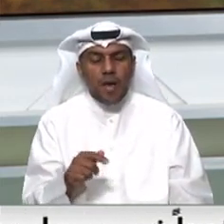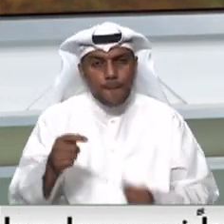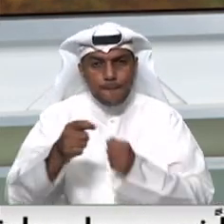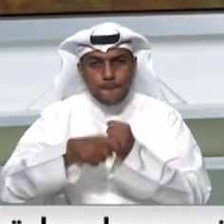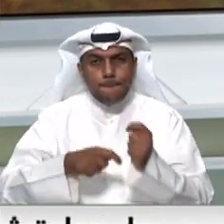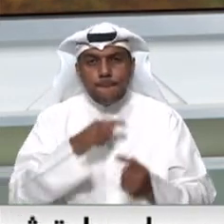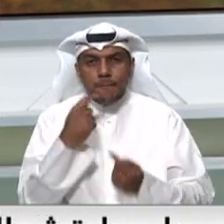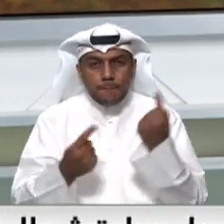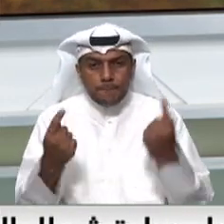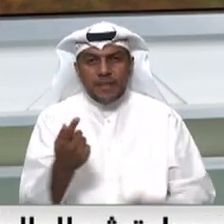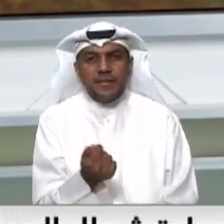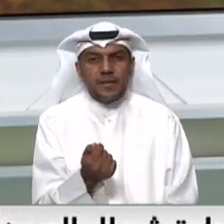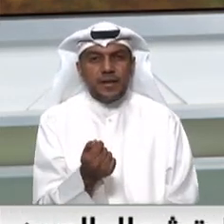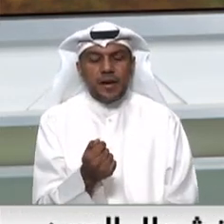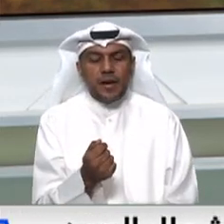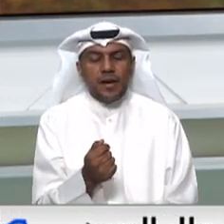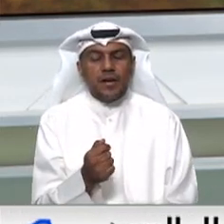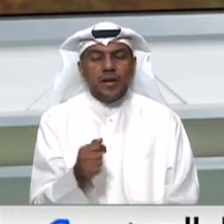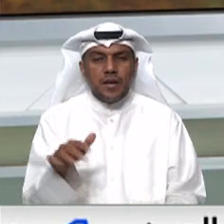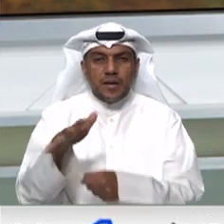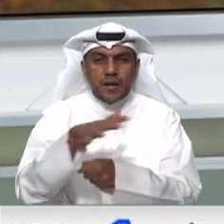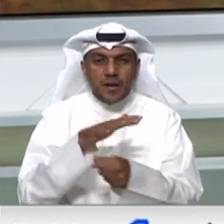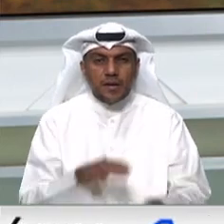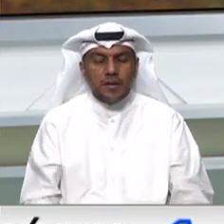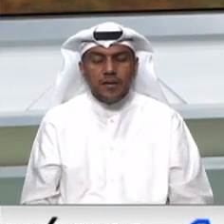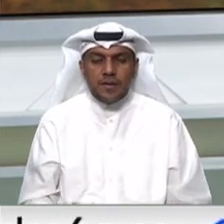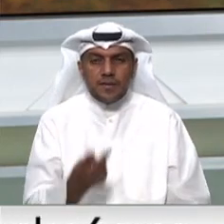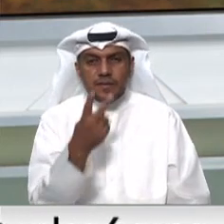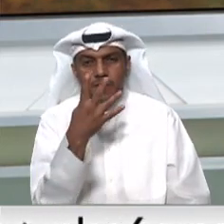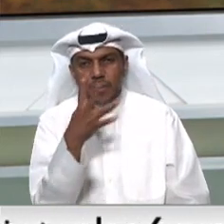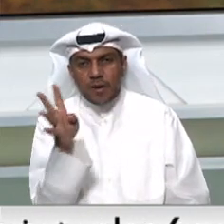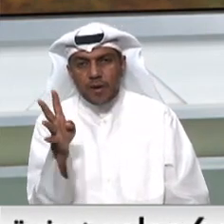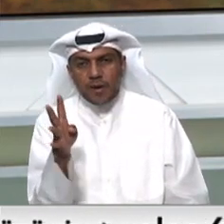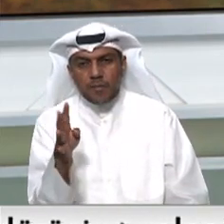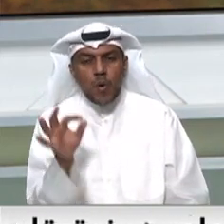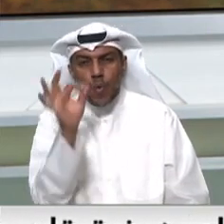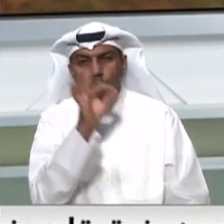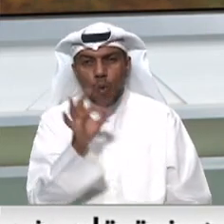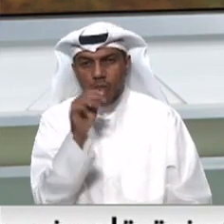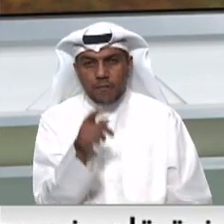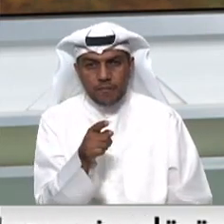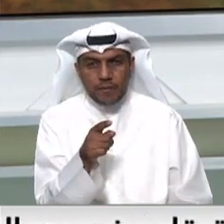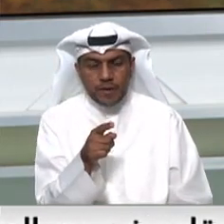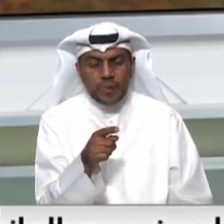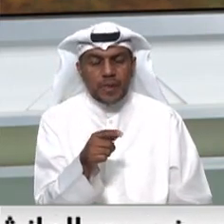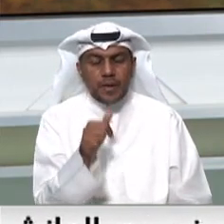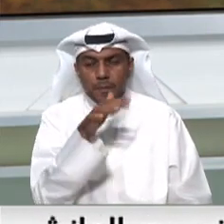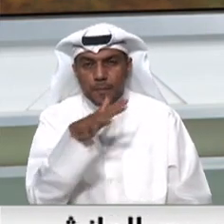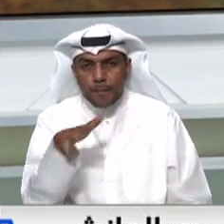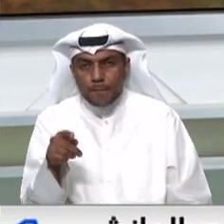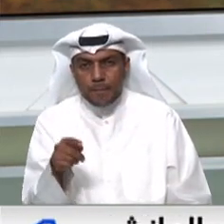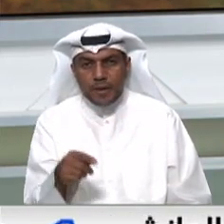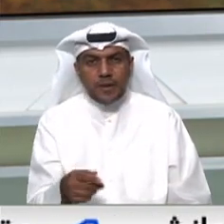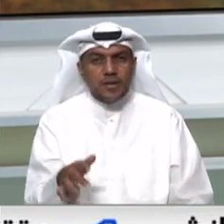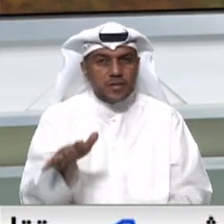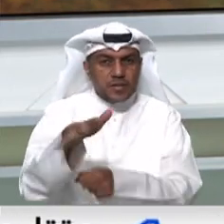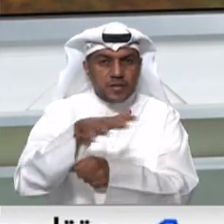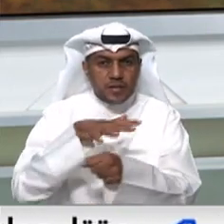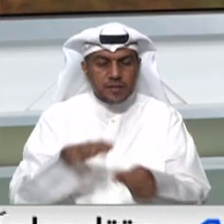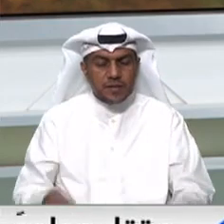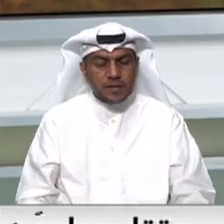العبدلي 48، جنوبا في مزارع الوفرة 47 درجة مئوية، مناطق الساحلية والجزر متفاوتة ما بين 40